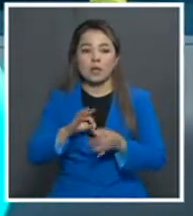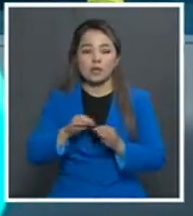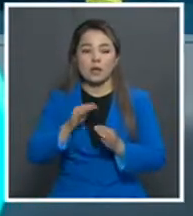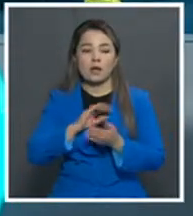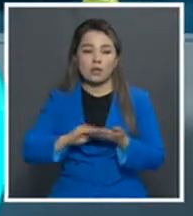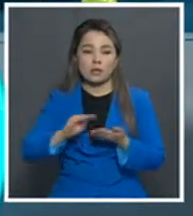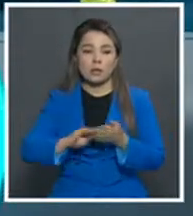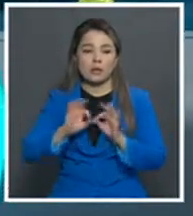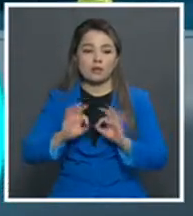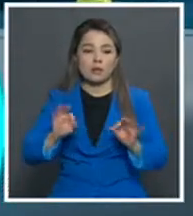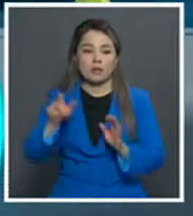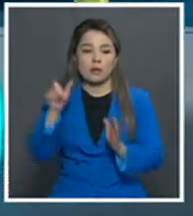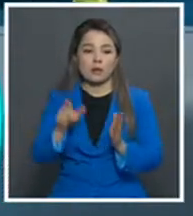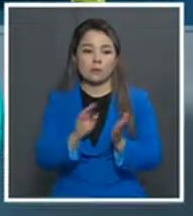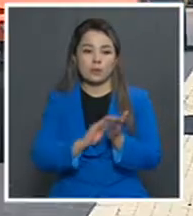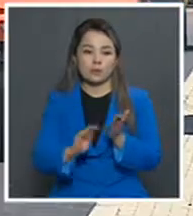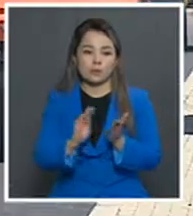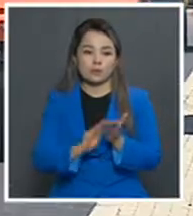тилши материалында.